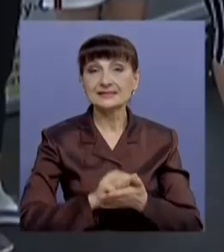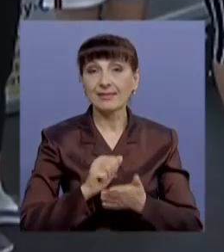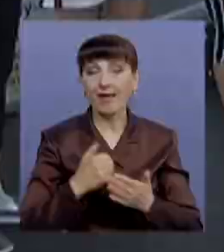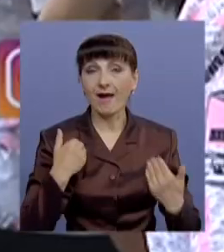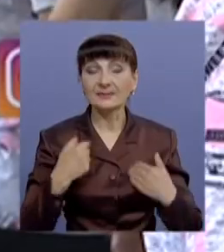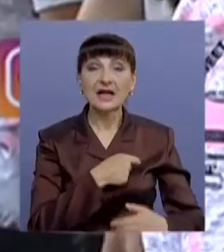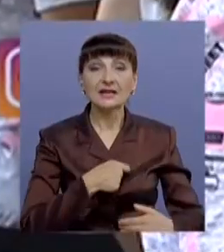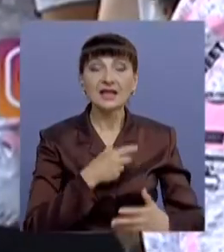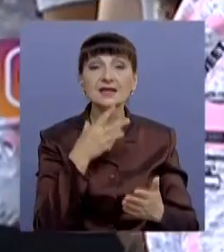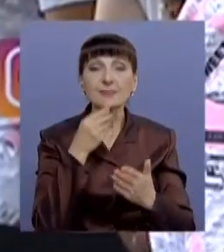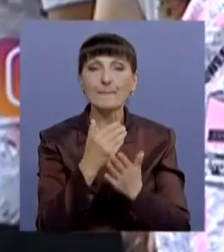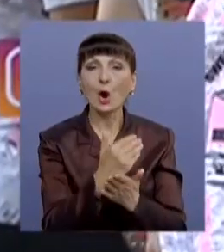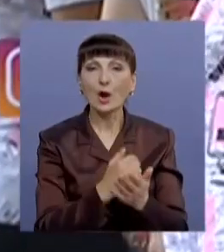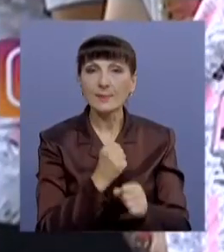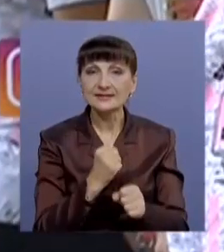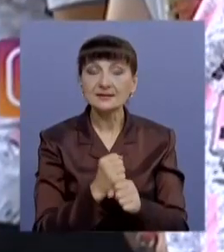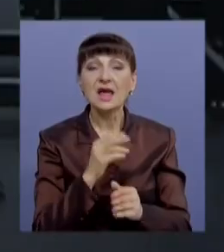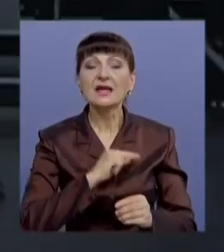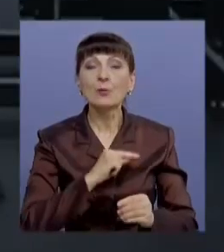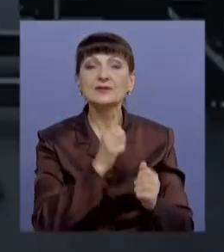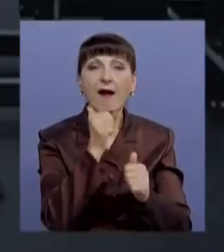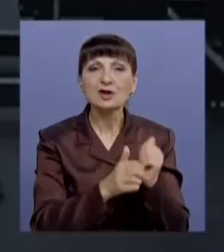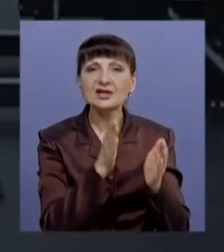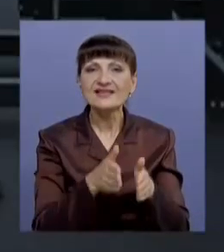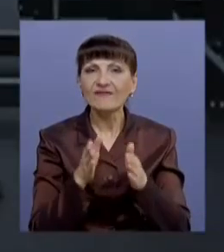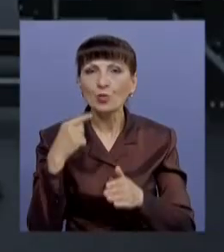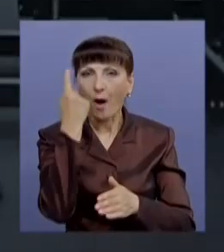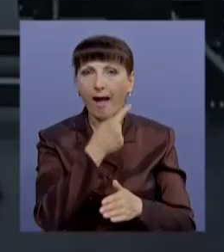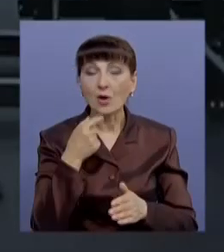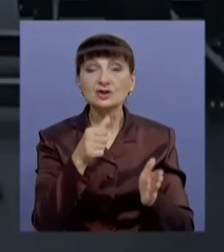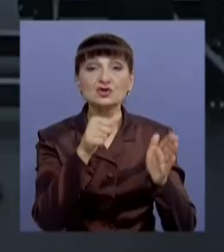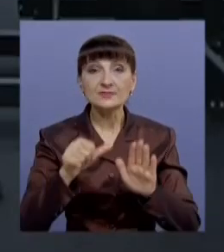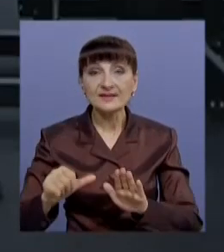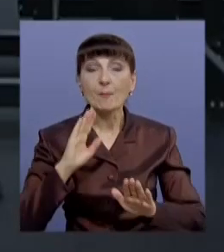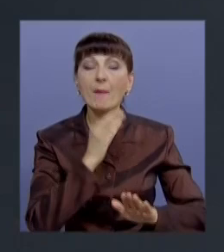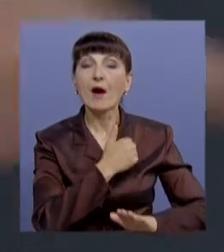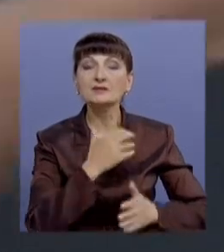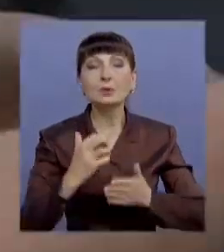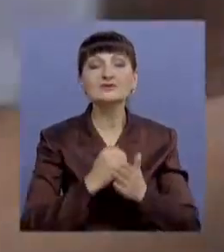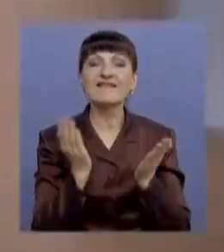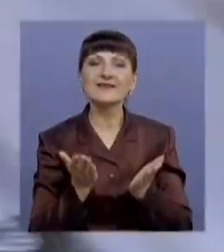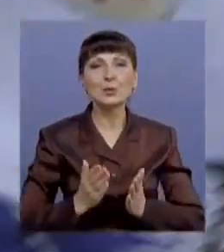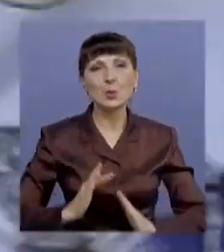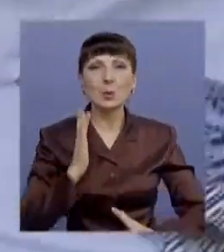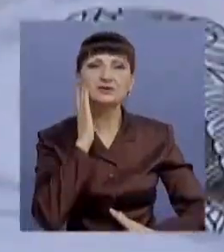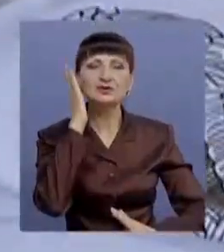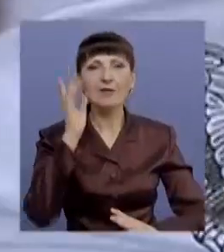Тренеры составляют им программы и работают с каждой индивидуально. За 6 месяцев мамы хотят получить фигуру своей мечты. Возможность уделить